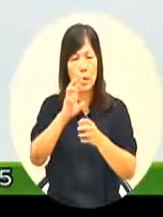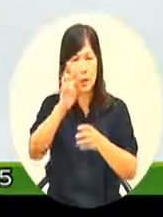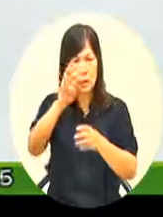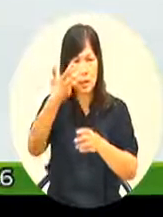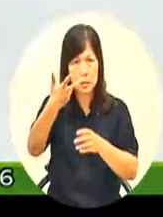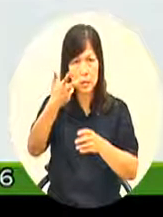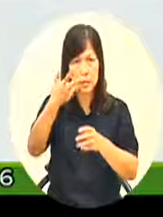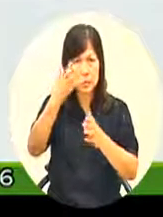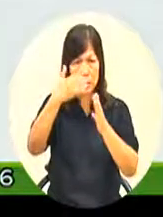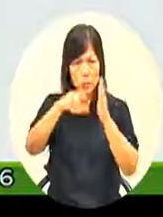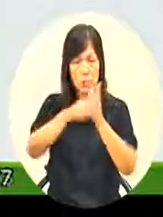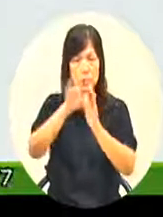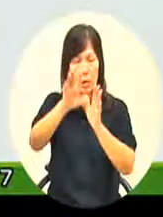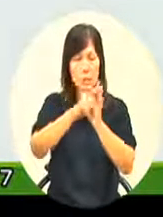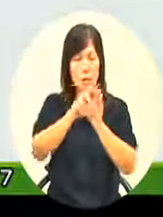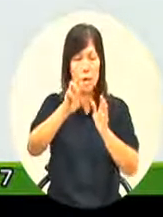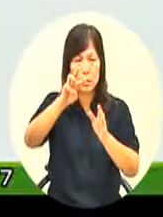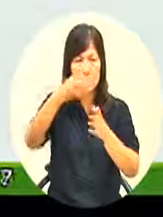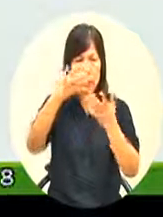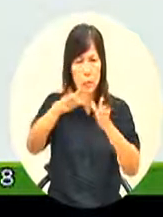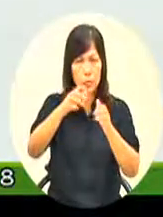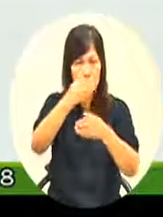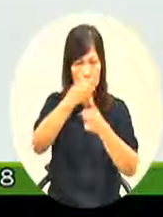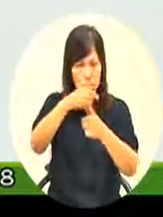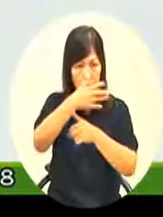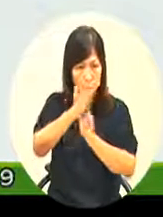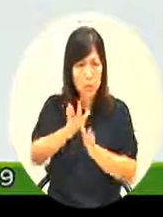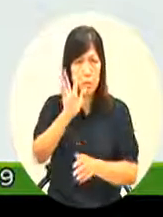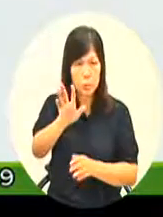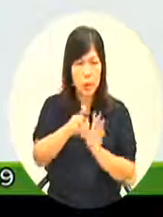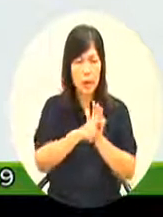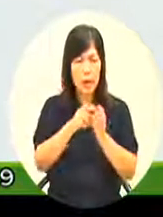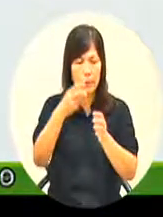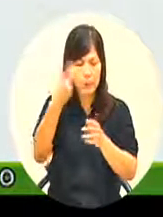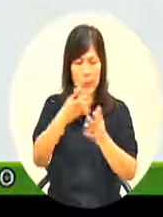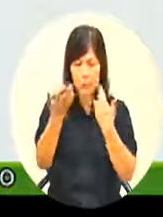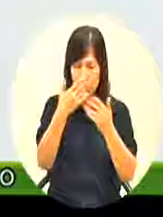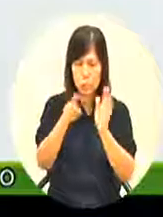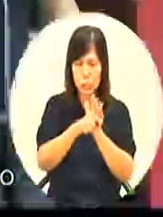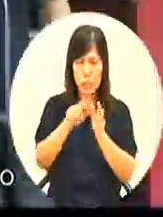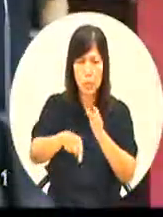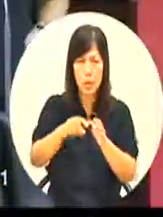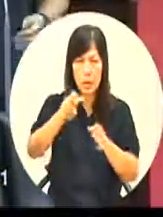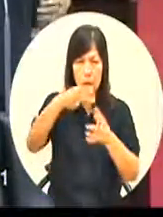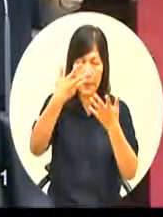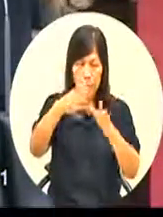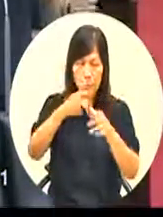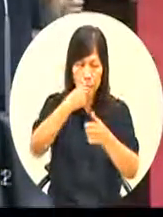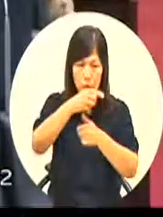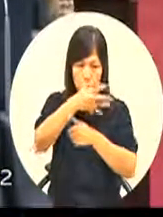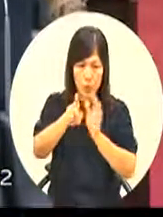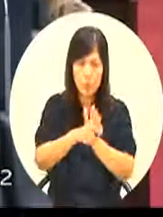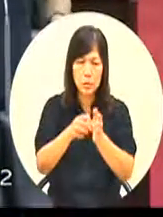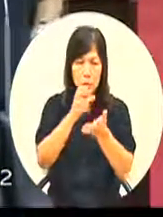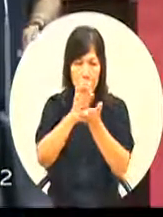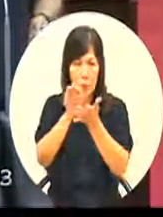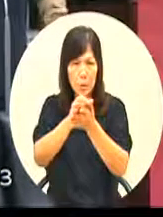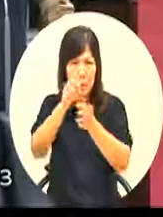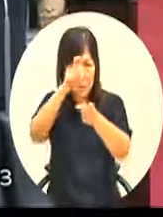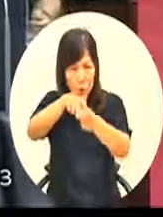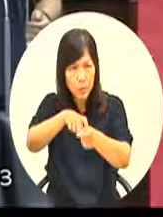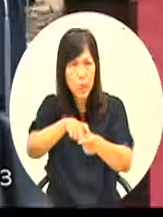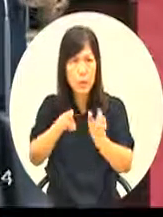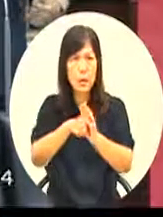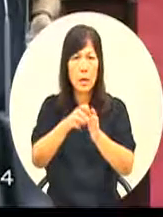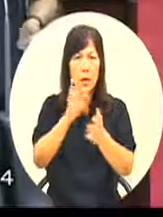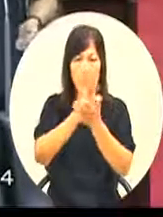37校237间教室哈，那我们希望再具体一点，把这237间教室的使用方式，我们未来的计划可以